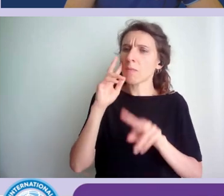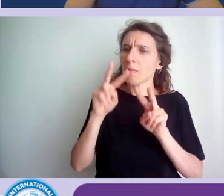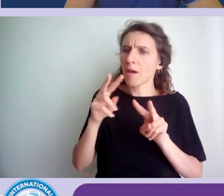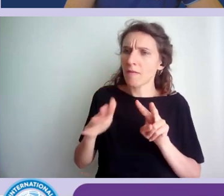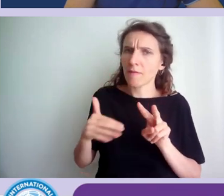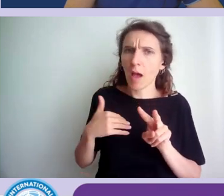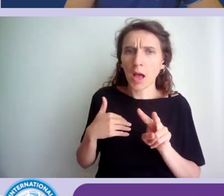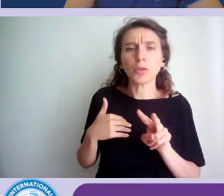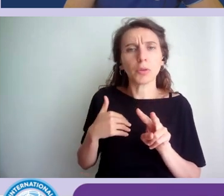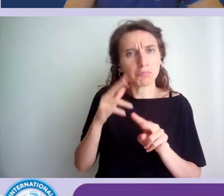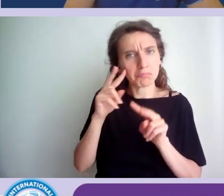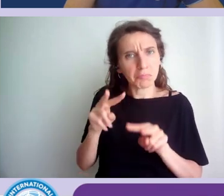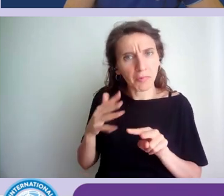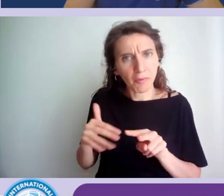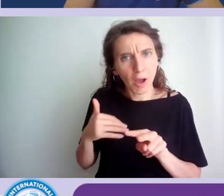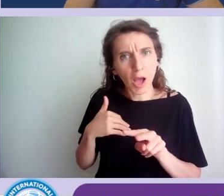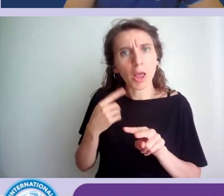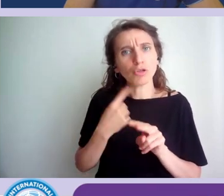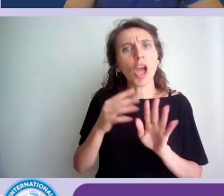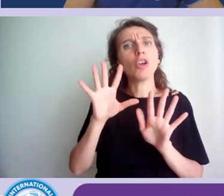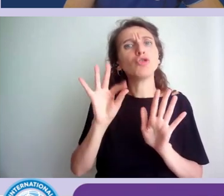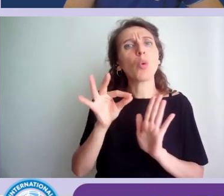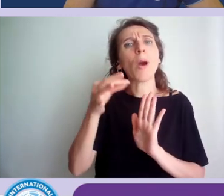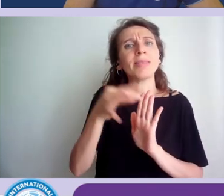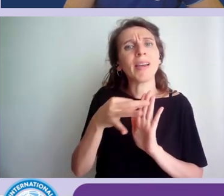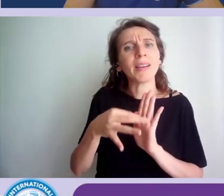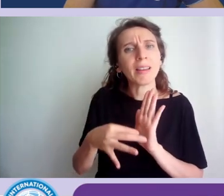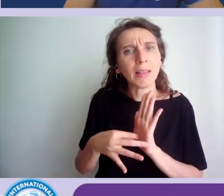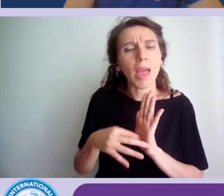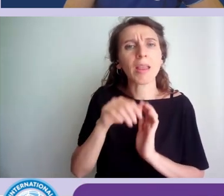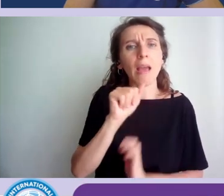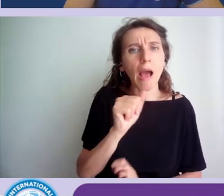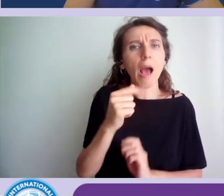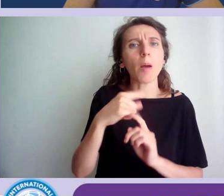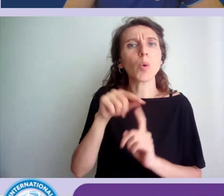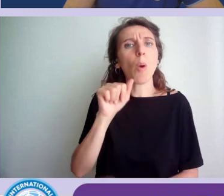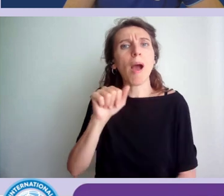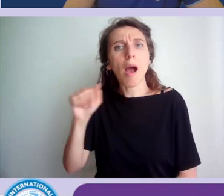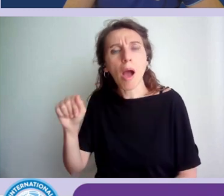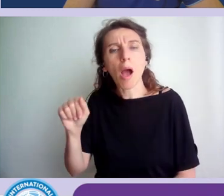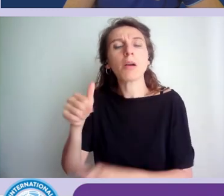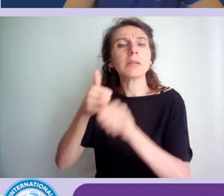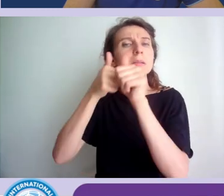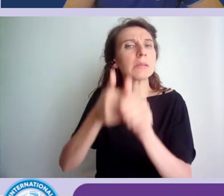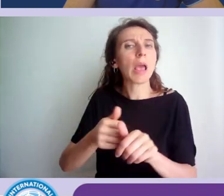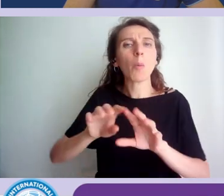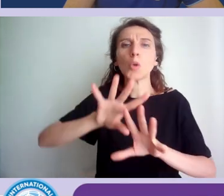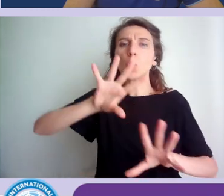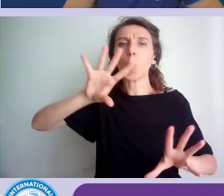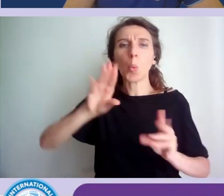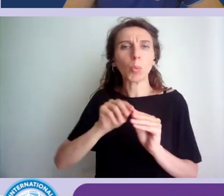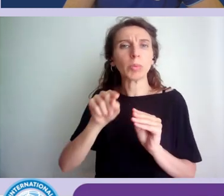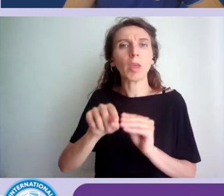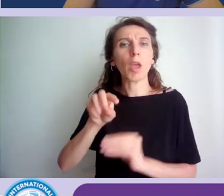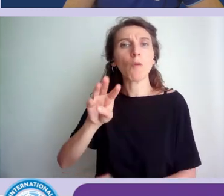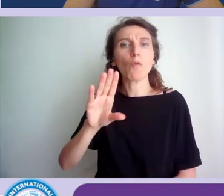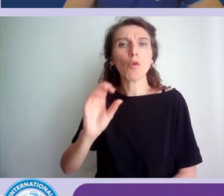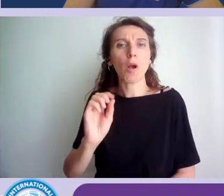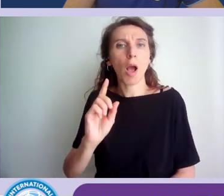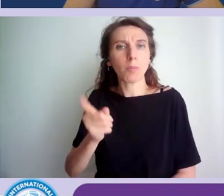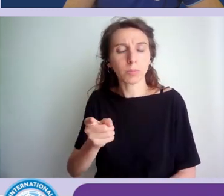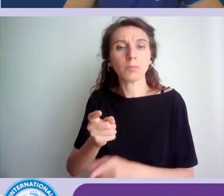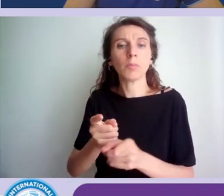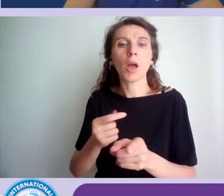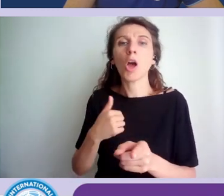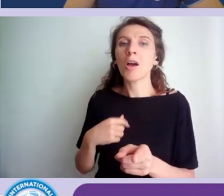effettivamente rispetta tutti e 50 i criteri a e doppia a delle criteri di successo delle V cag Se io chiedo